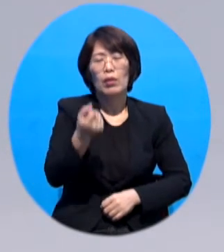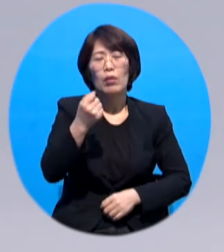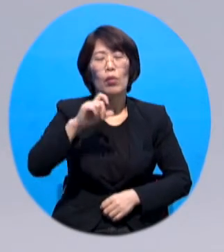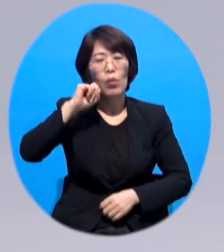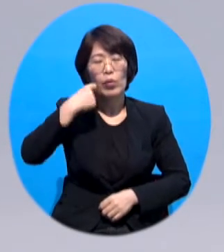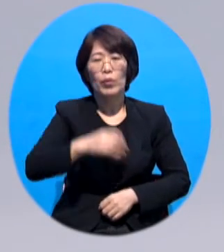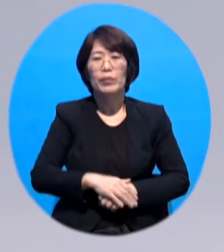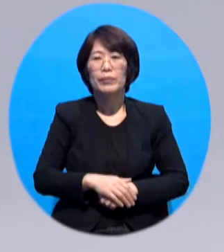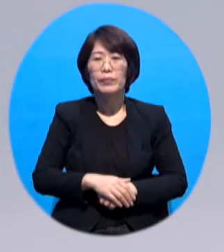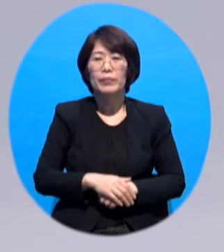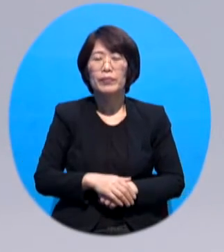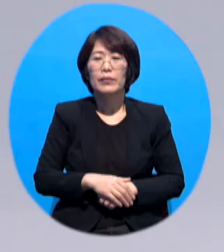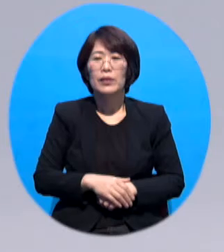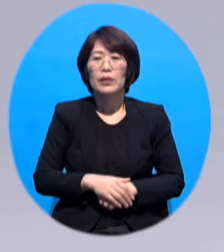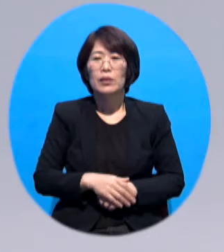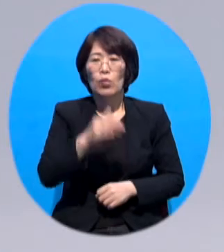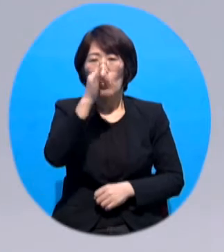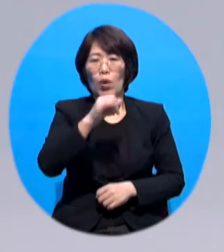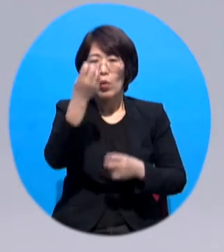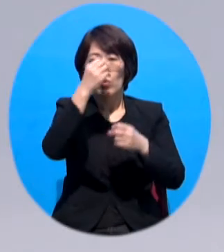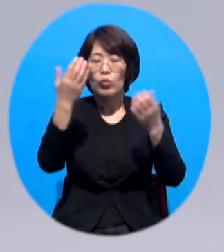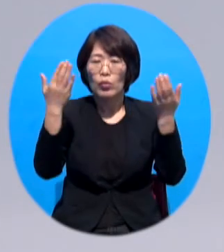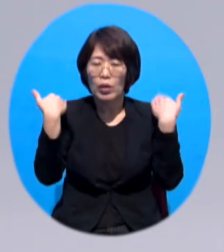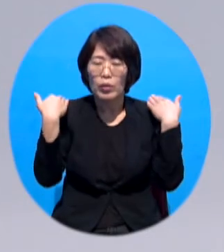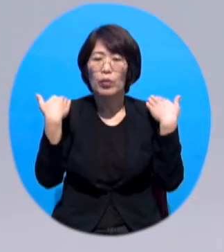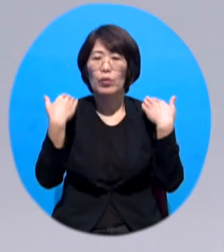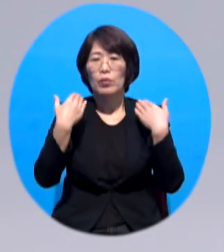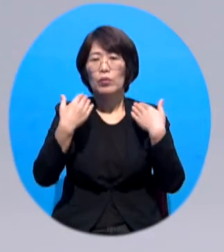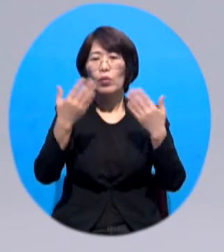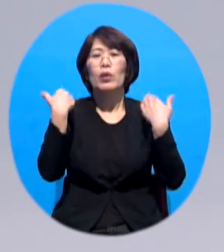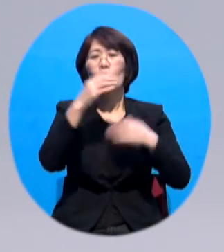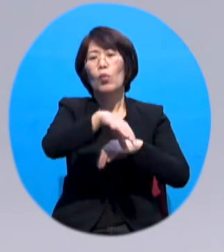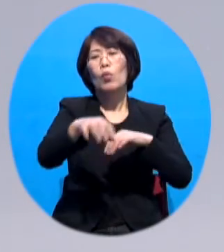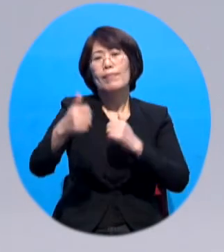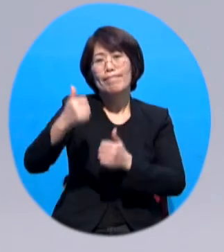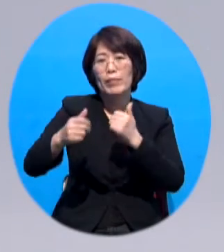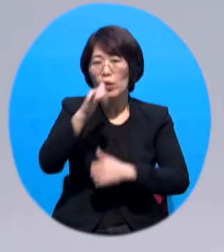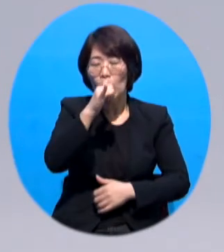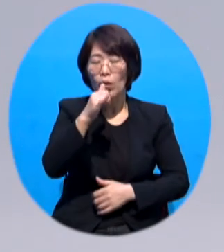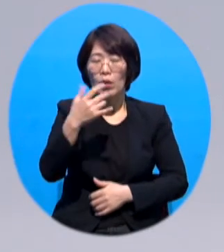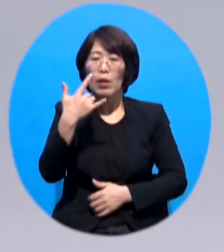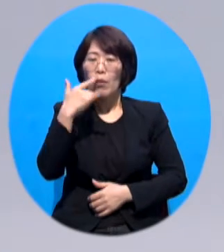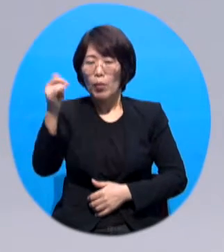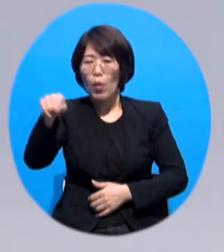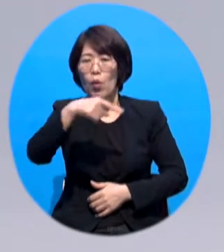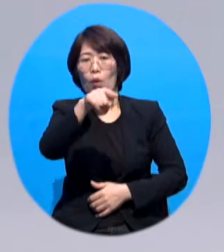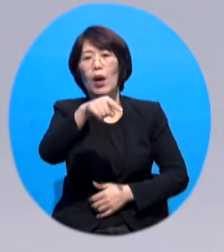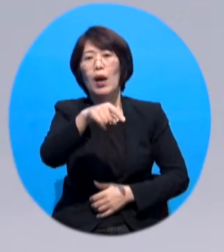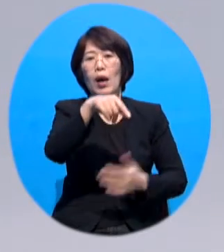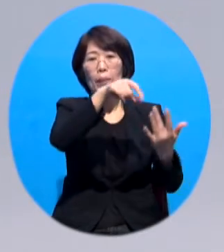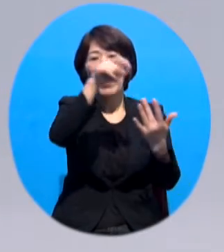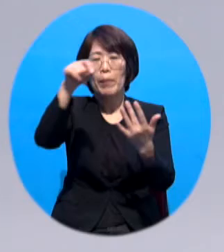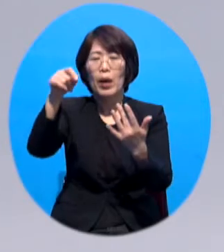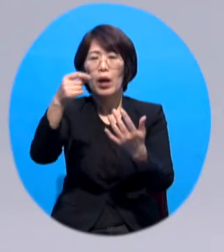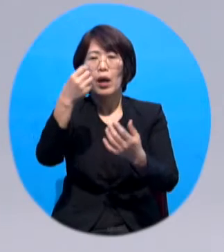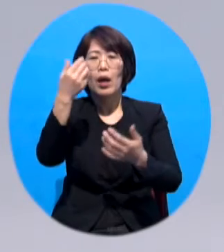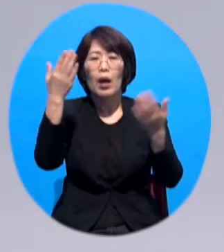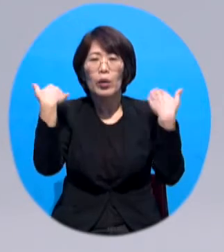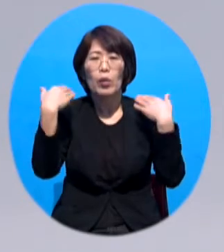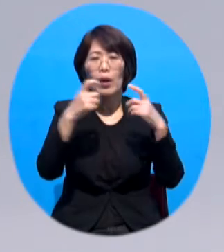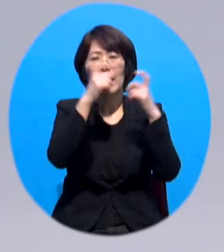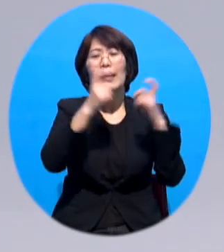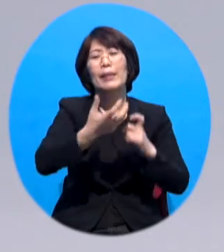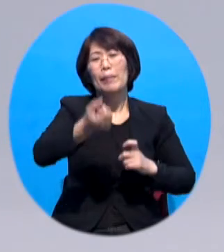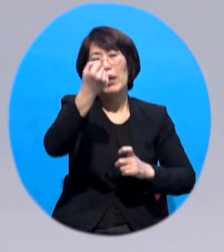많은 어 어 유수한 고등학교 이래서 학교 경쟁력이 있어서 우리 학부모들이 가고 싶어 하는 학교가 대부분을 살이 바뀐